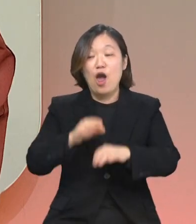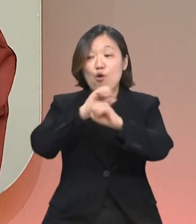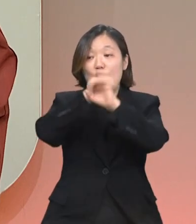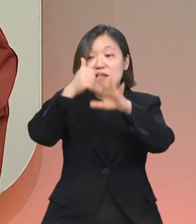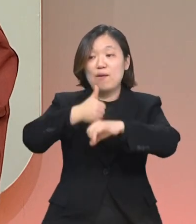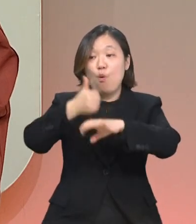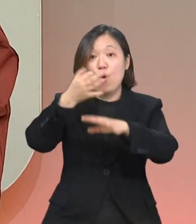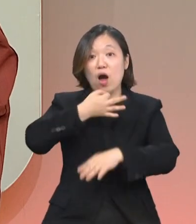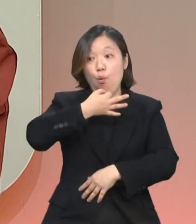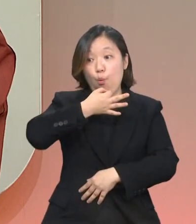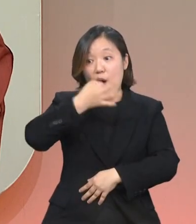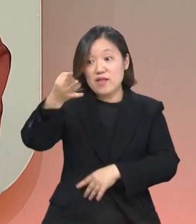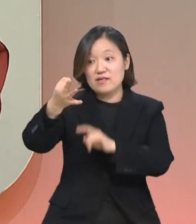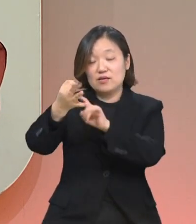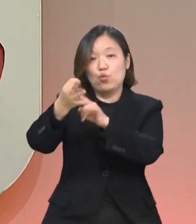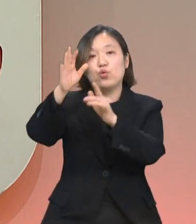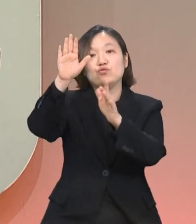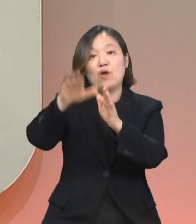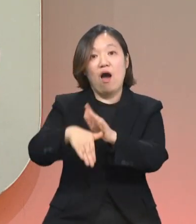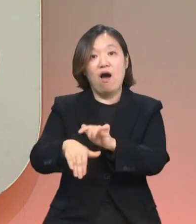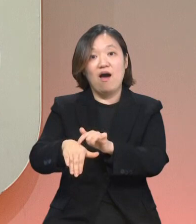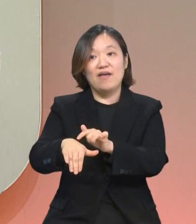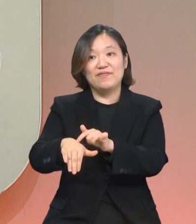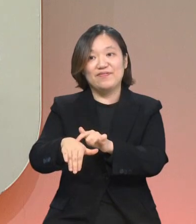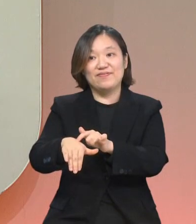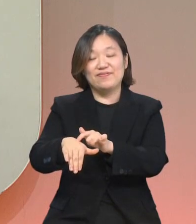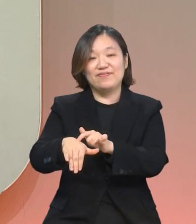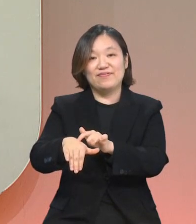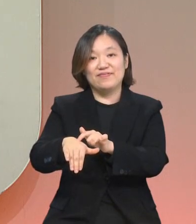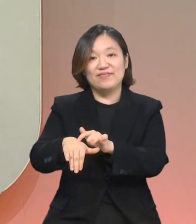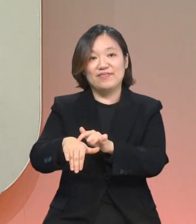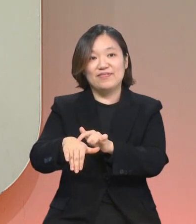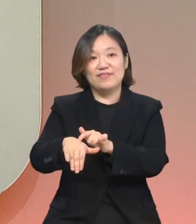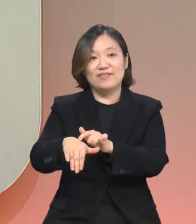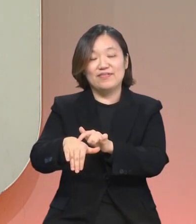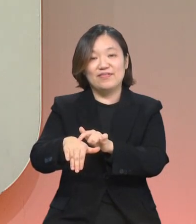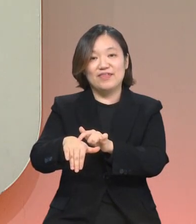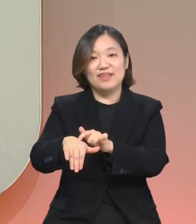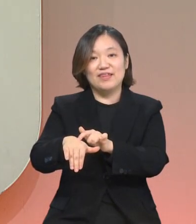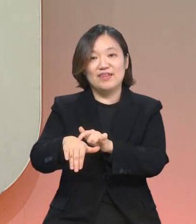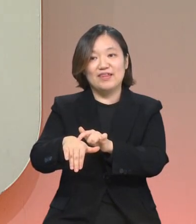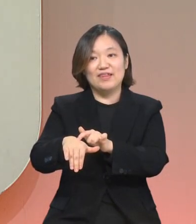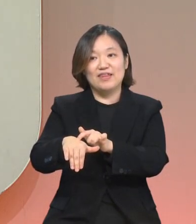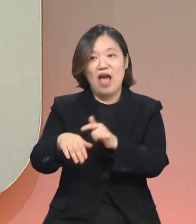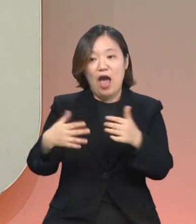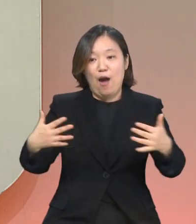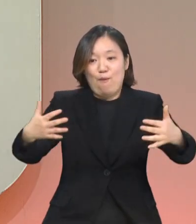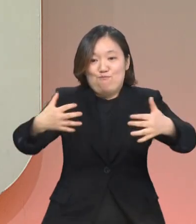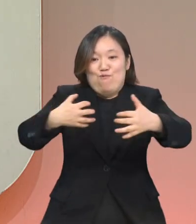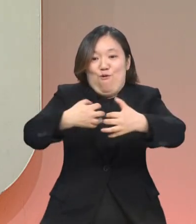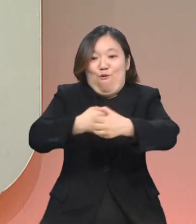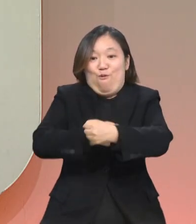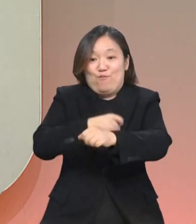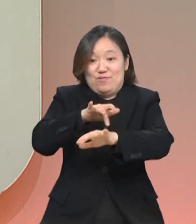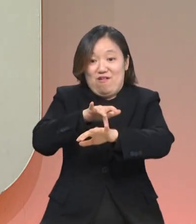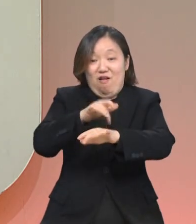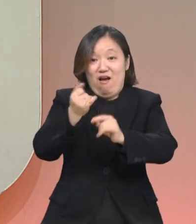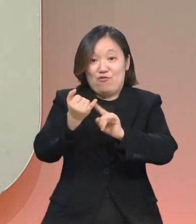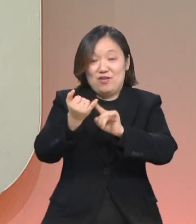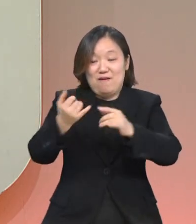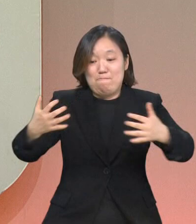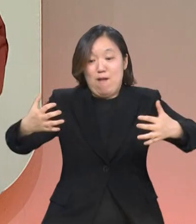관세음보살하고 외치는 순간 자기가 관세음보살 외치면서 자기 몸을 움켜줬던 여자